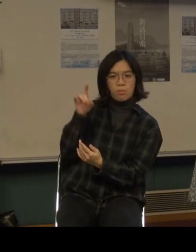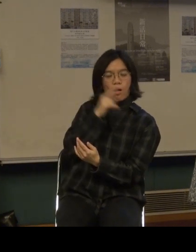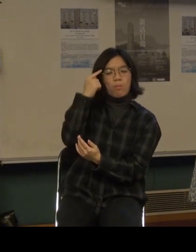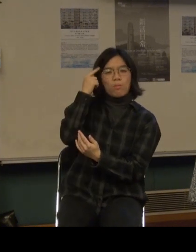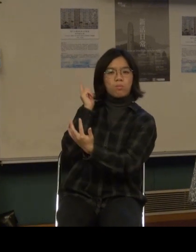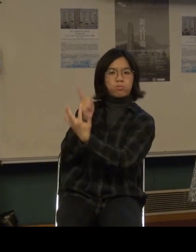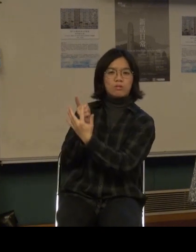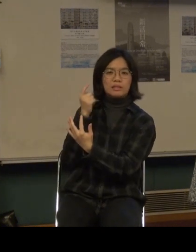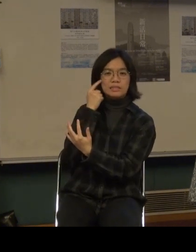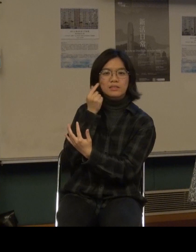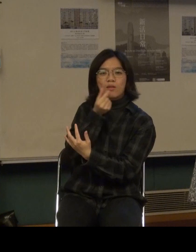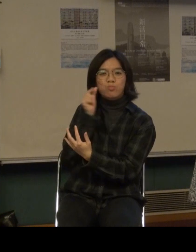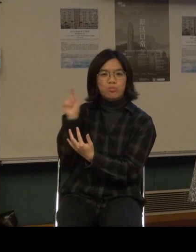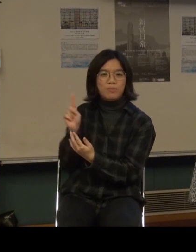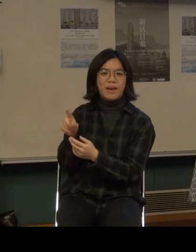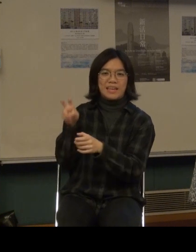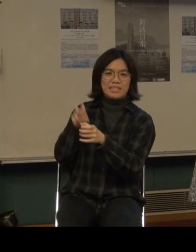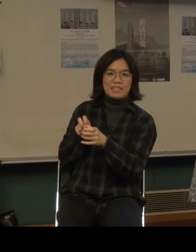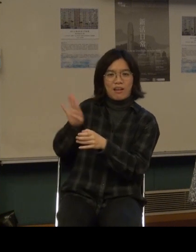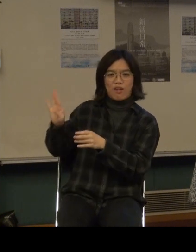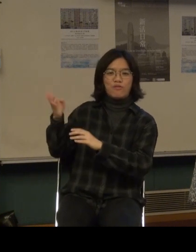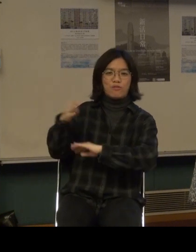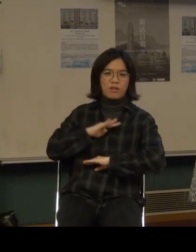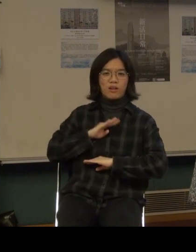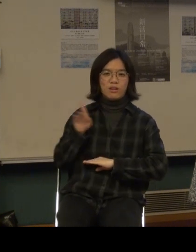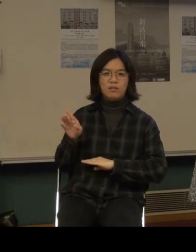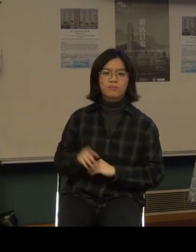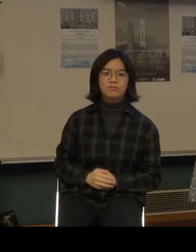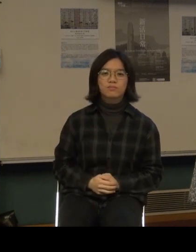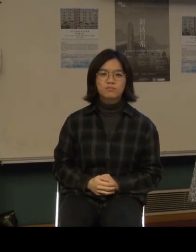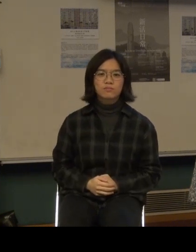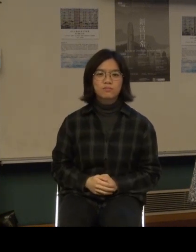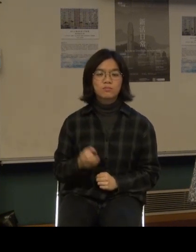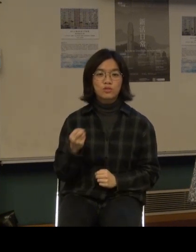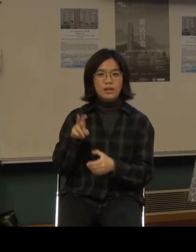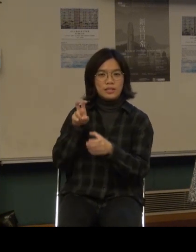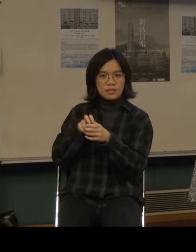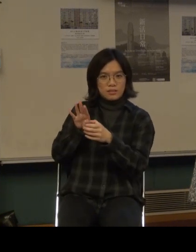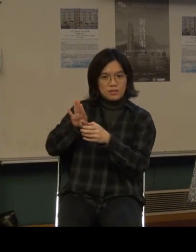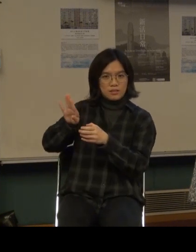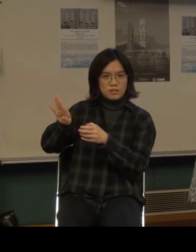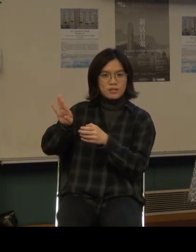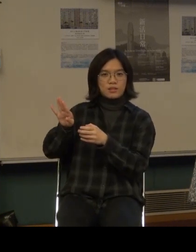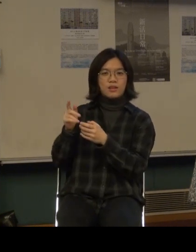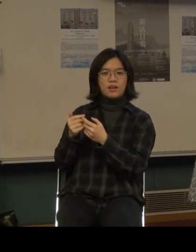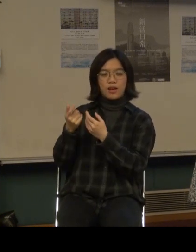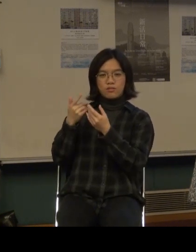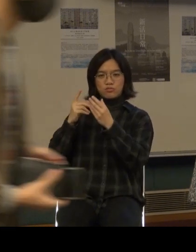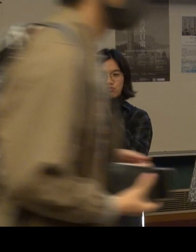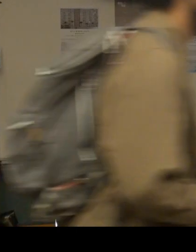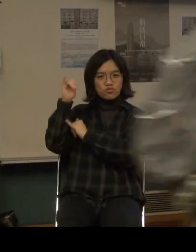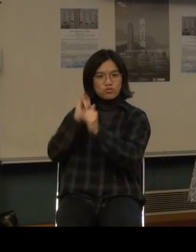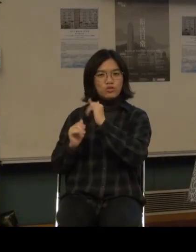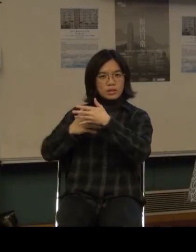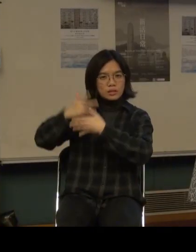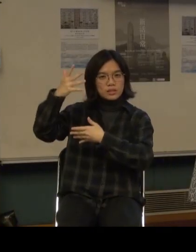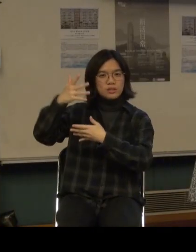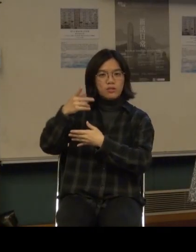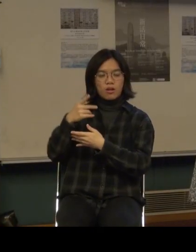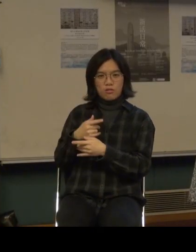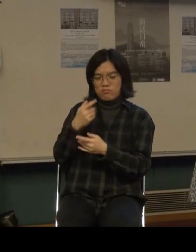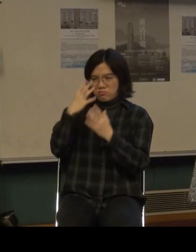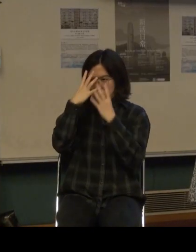建築啦。嗱，而且咧西方嘅傳統嘅建築咧係好強調咧呢個裝飾性嘅嚇。呢個係巴黎聖母院啦，你